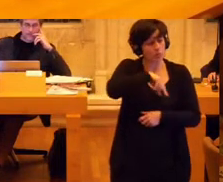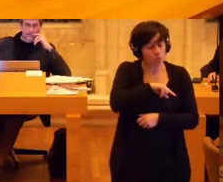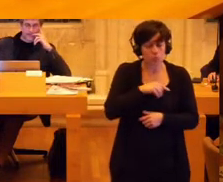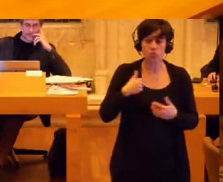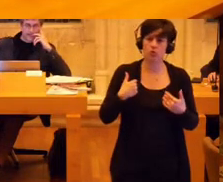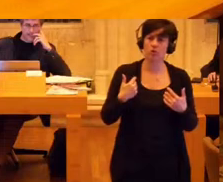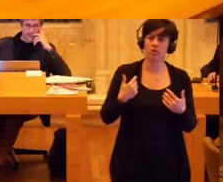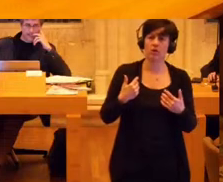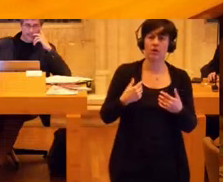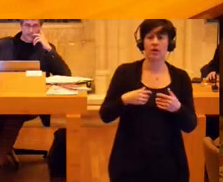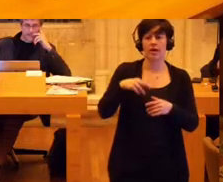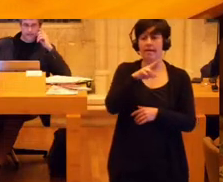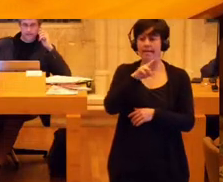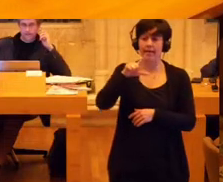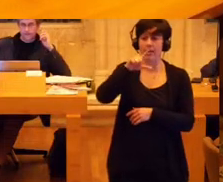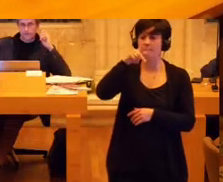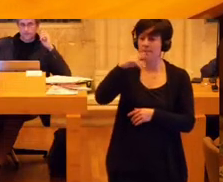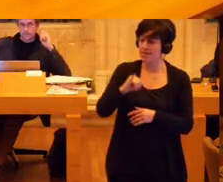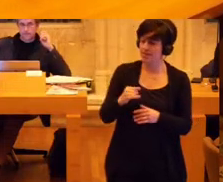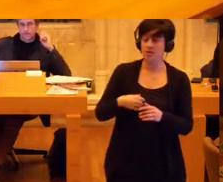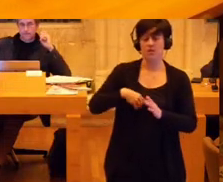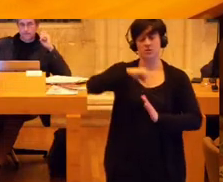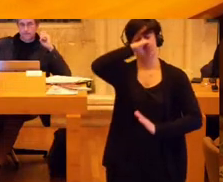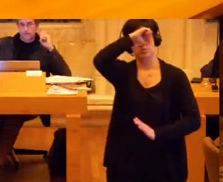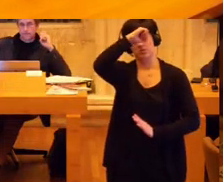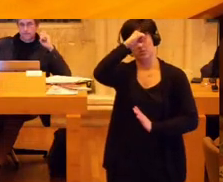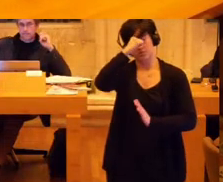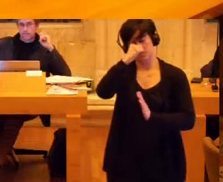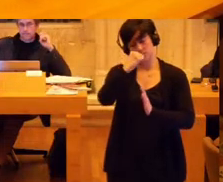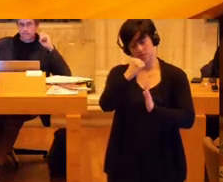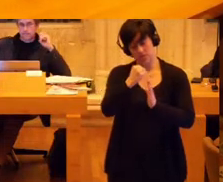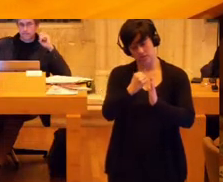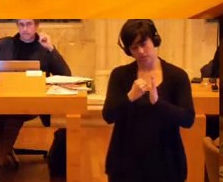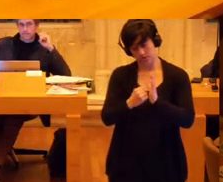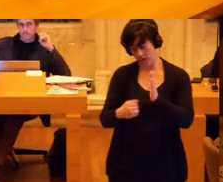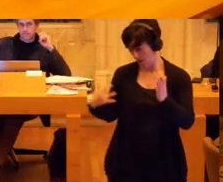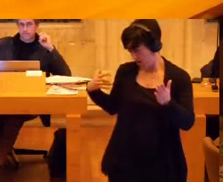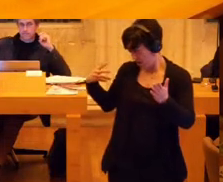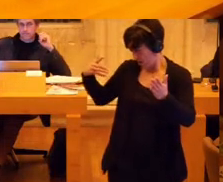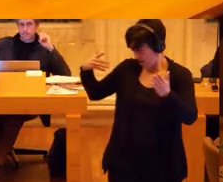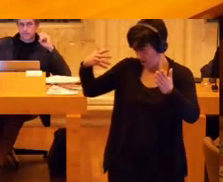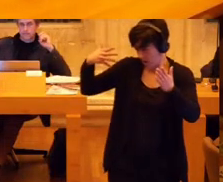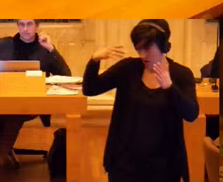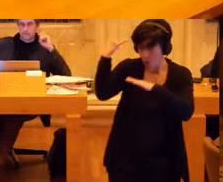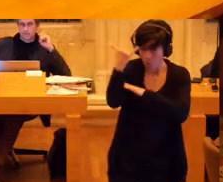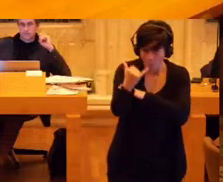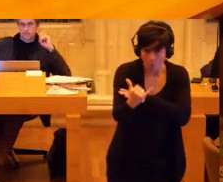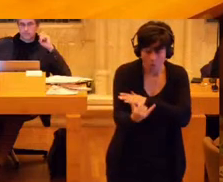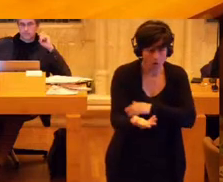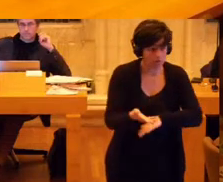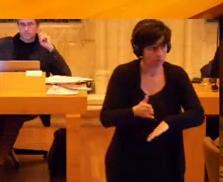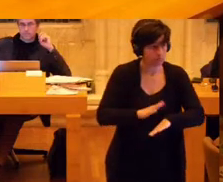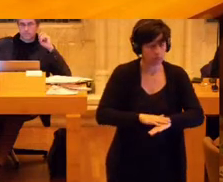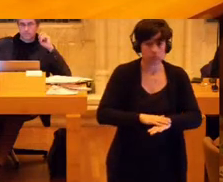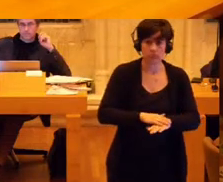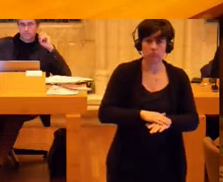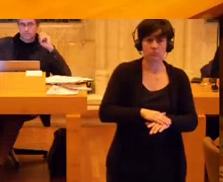à élaborer un RLPI vertueux et ne pas se donner les moyens de le faire respecter et en